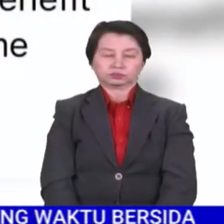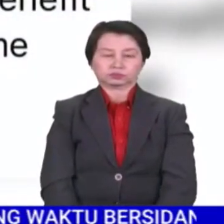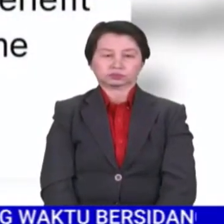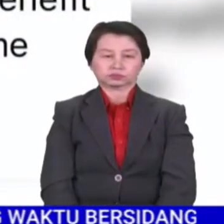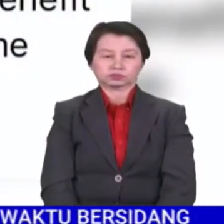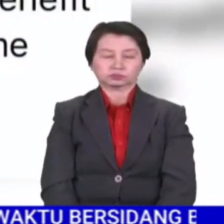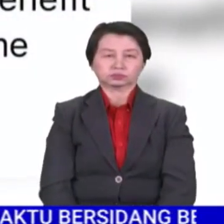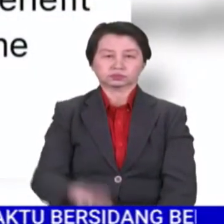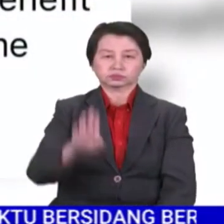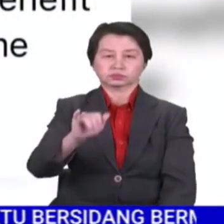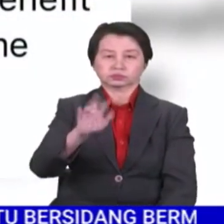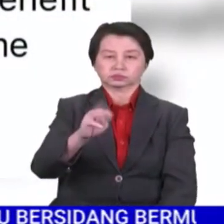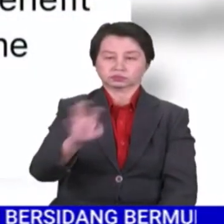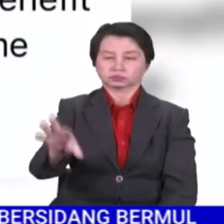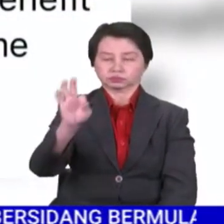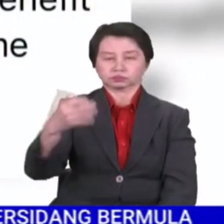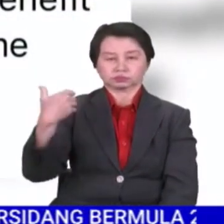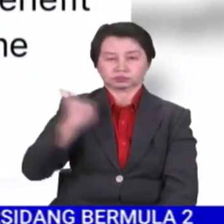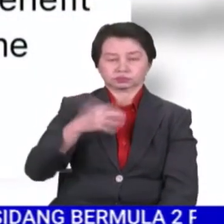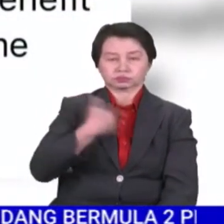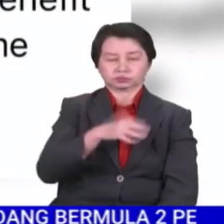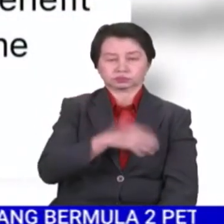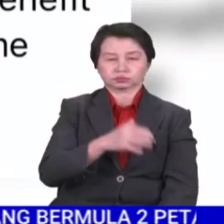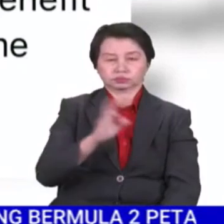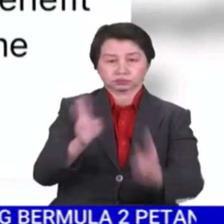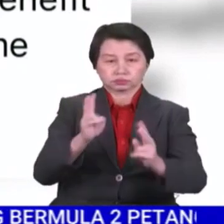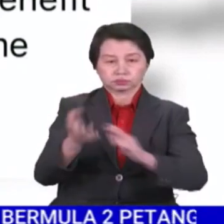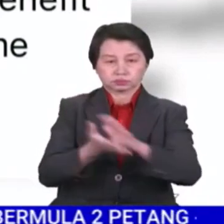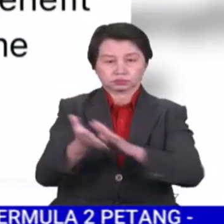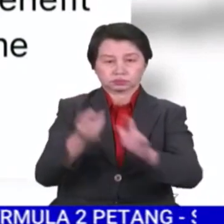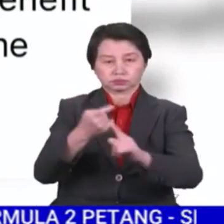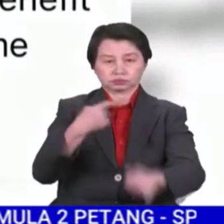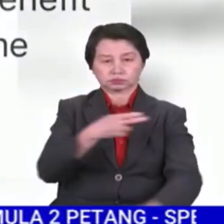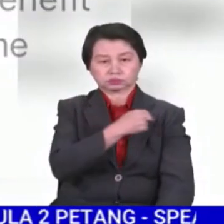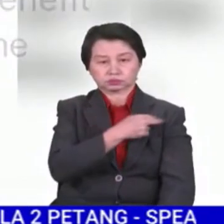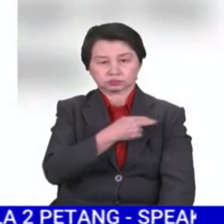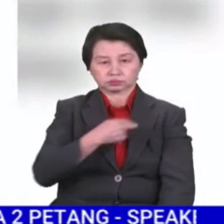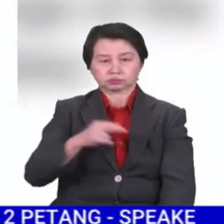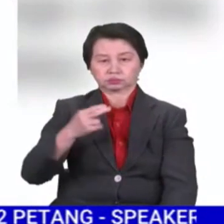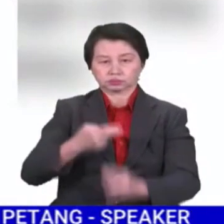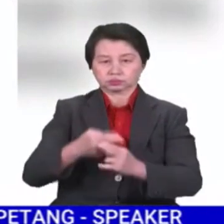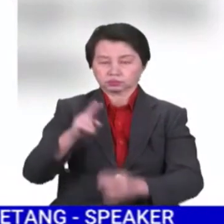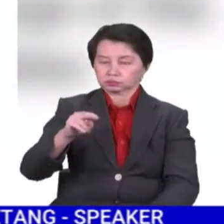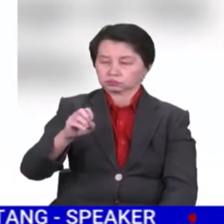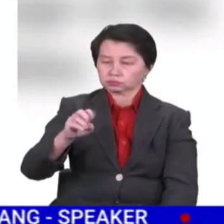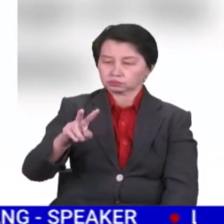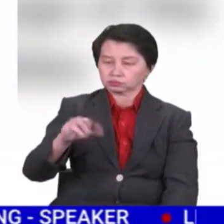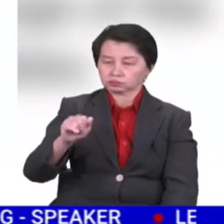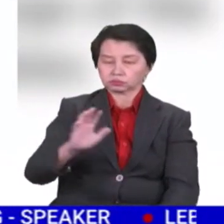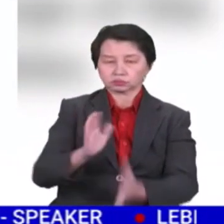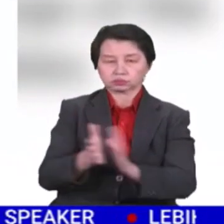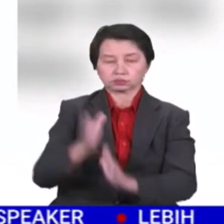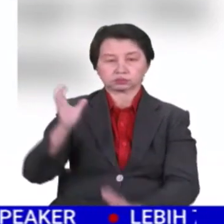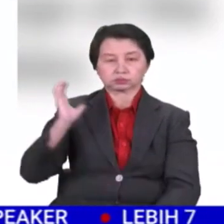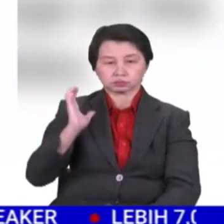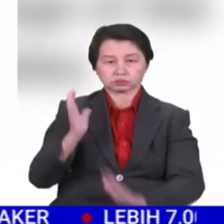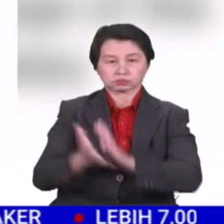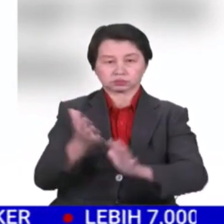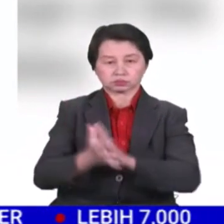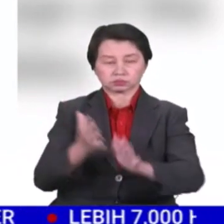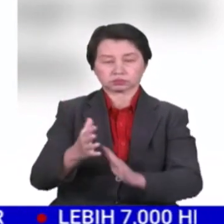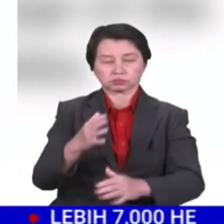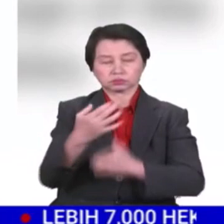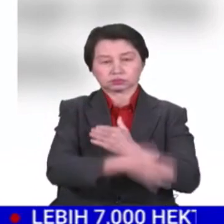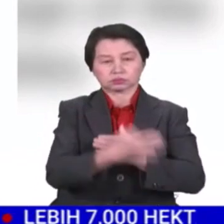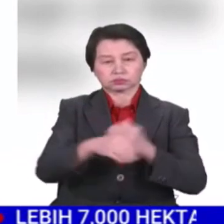sementara itu BM melantik bekas juara dunia beregu campuran dari Indonesia Nova Widianto sebagai juru latih beregu campuran negara